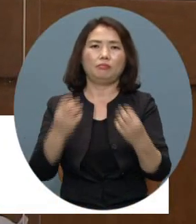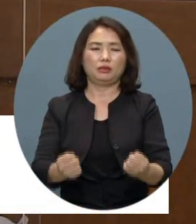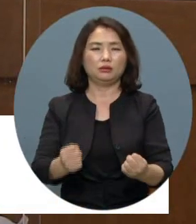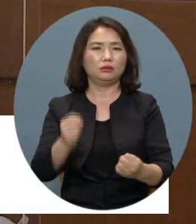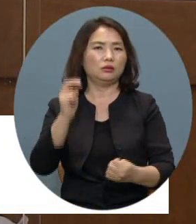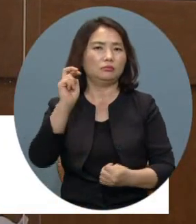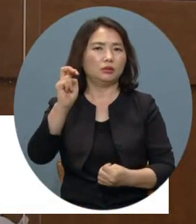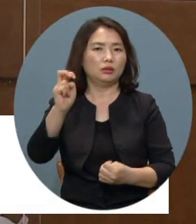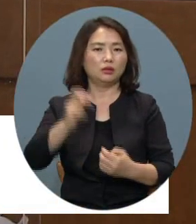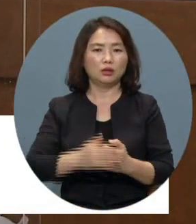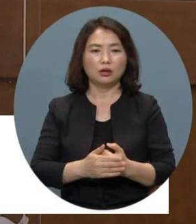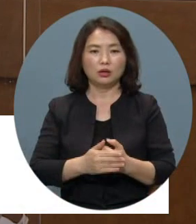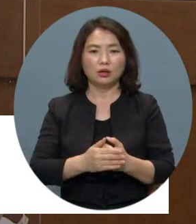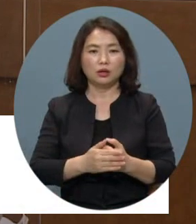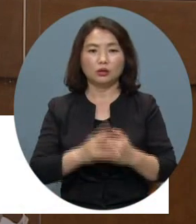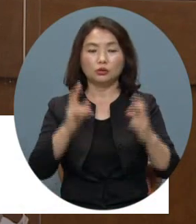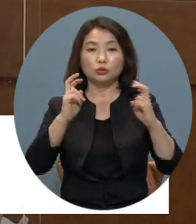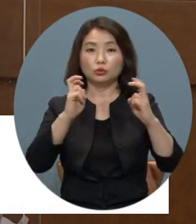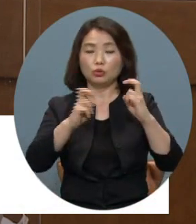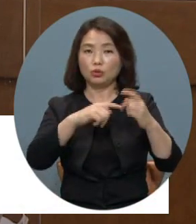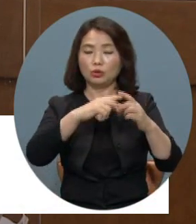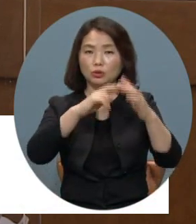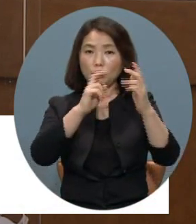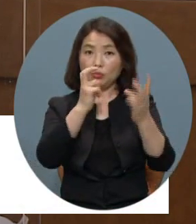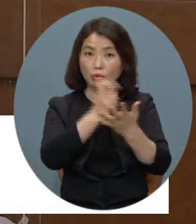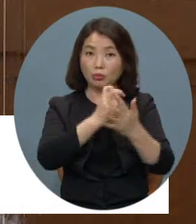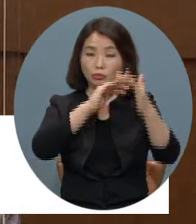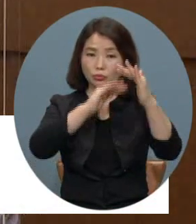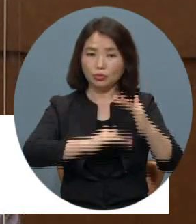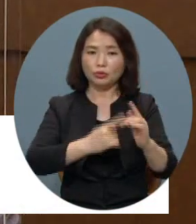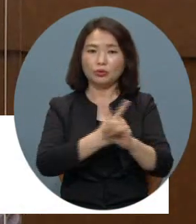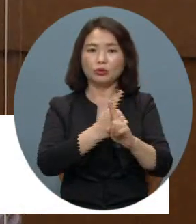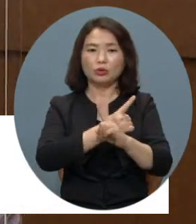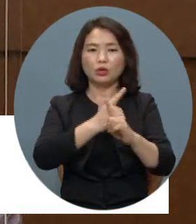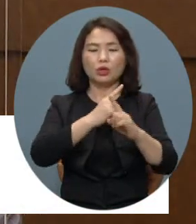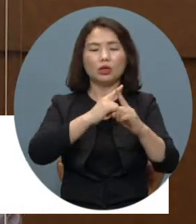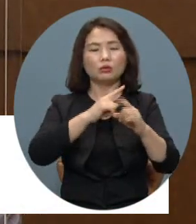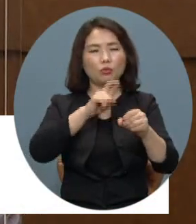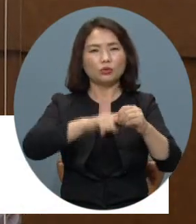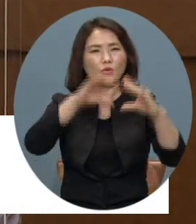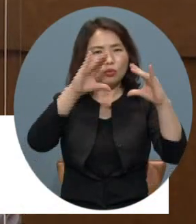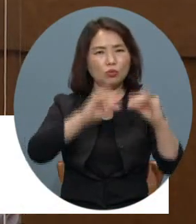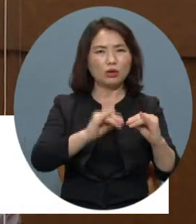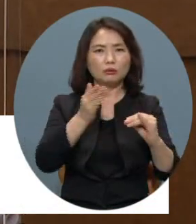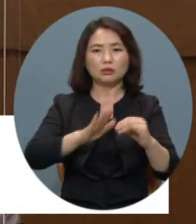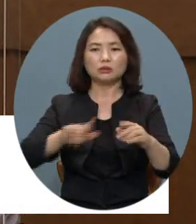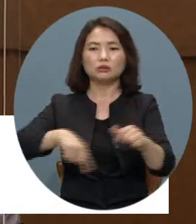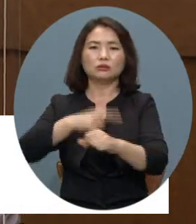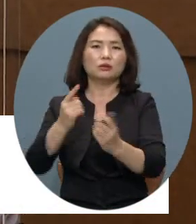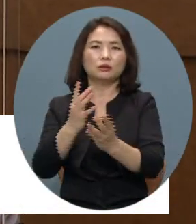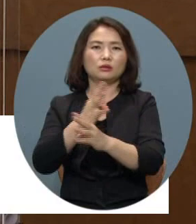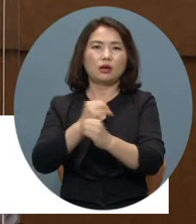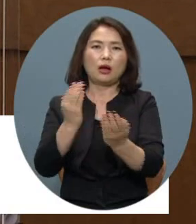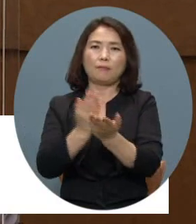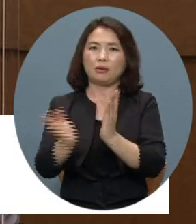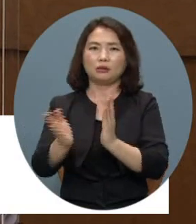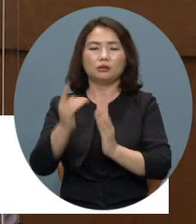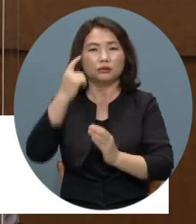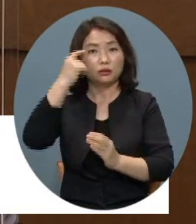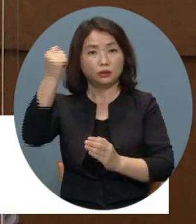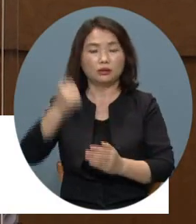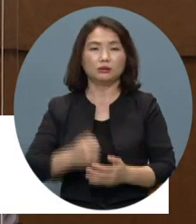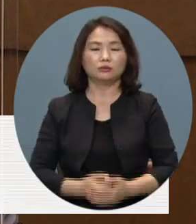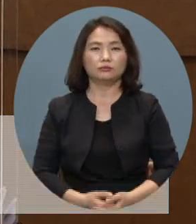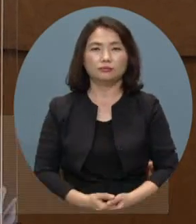않겠습니까? 조례 개정의 궁극적인 목적에는 공감하지만 시기적으로는 대단히 부적절하다고 이런